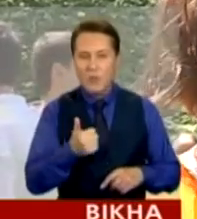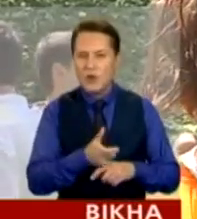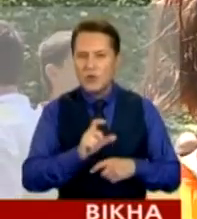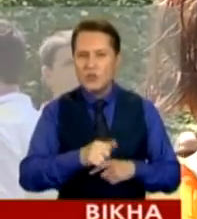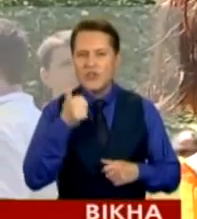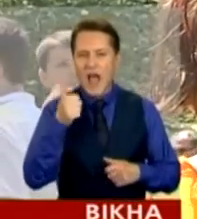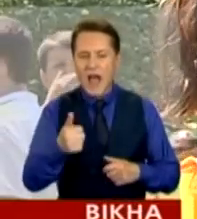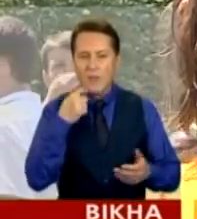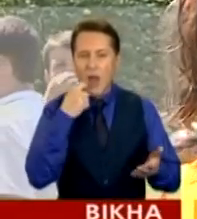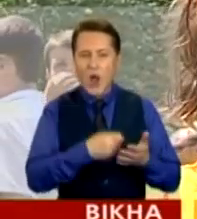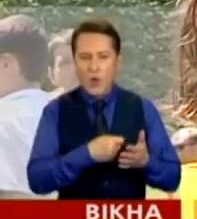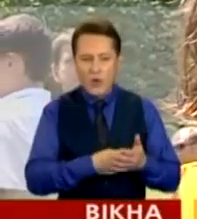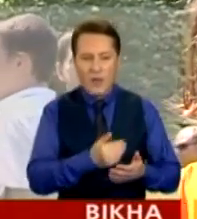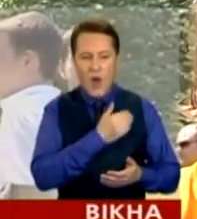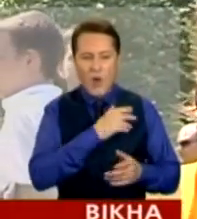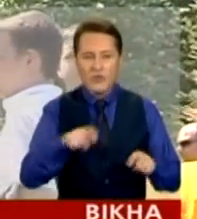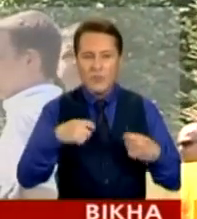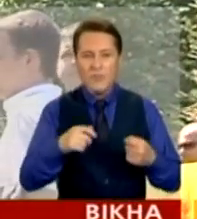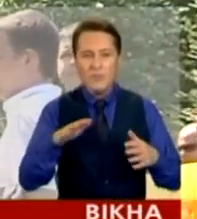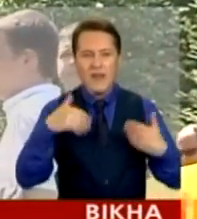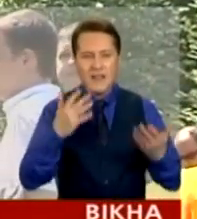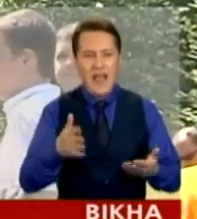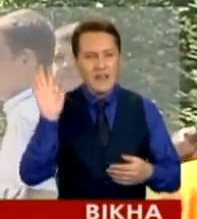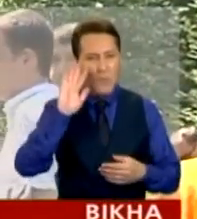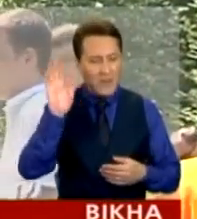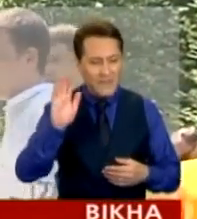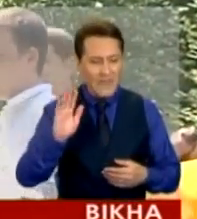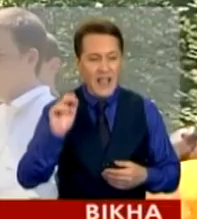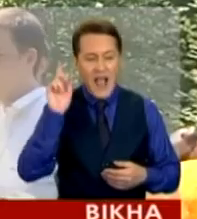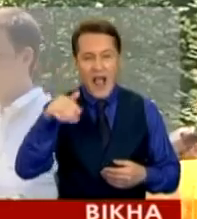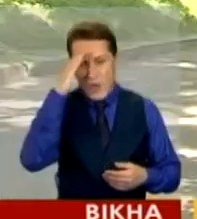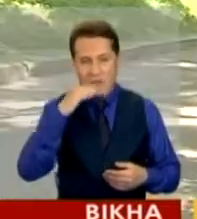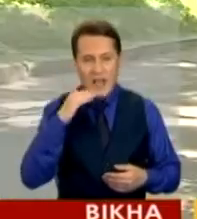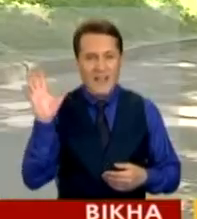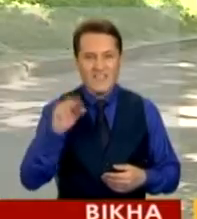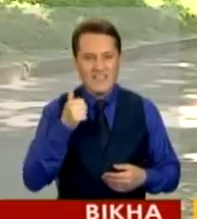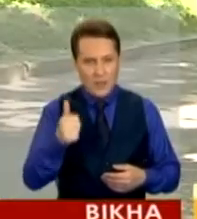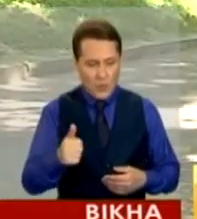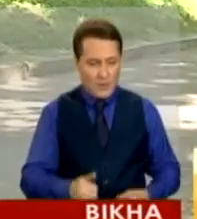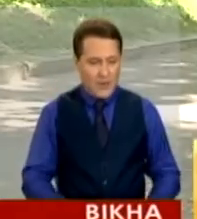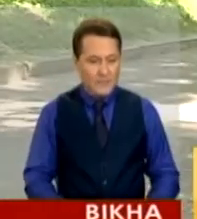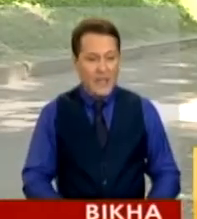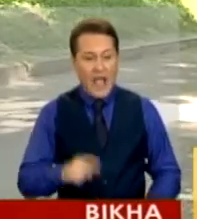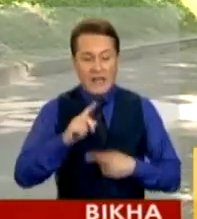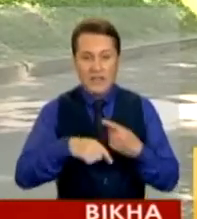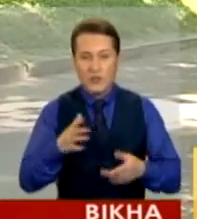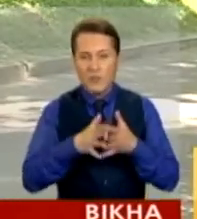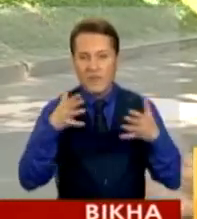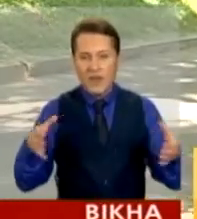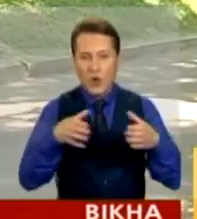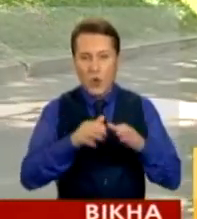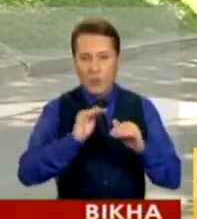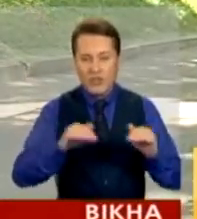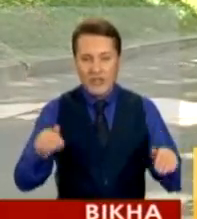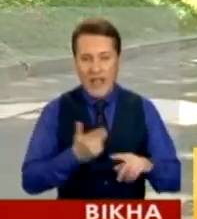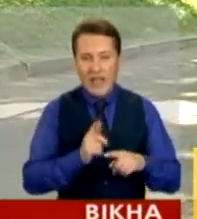гарно кормлять. Хочу тобі передати привіт, хай у тата буде все добре. Наступну велику групу дітей, яких батьки відправляють